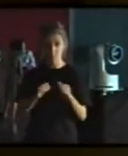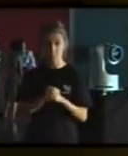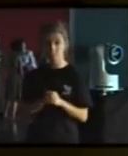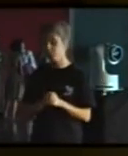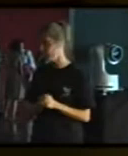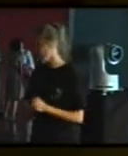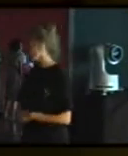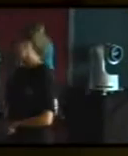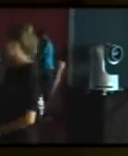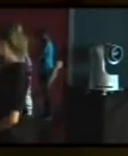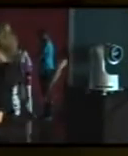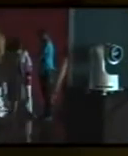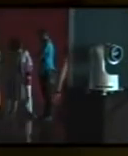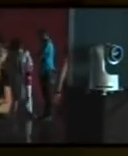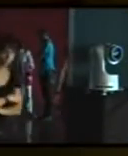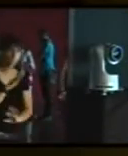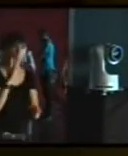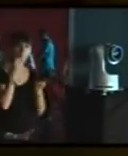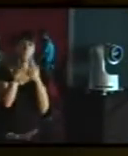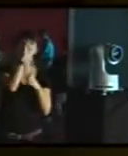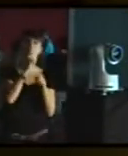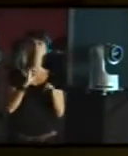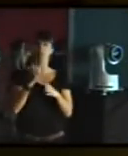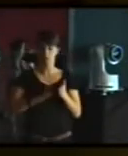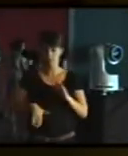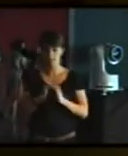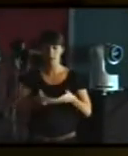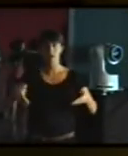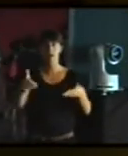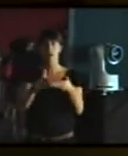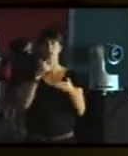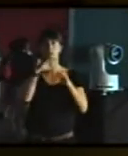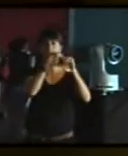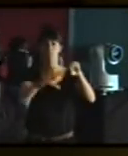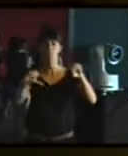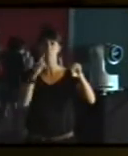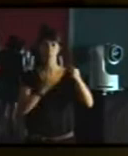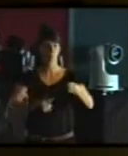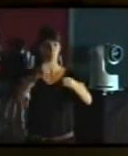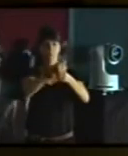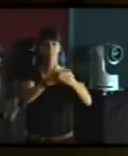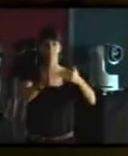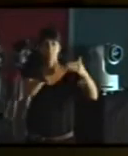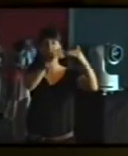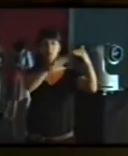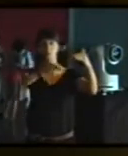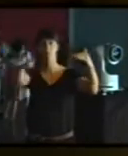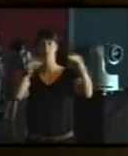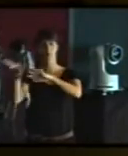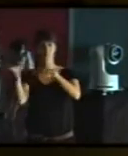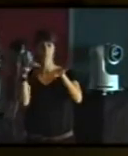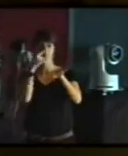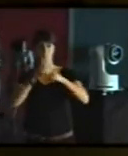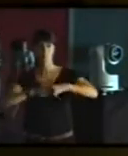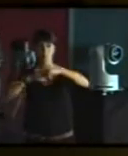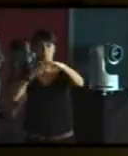approprié, au début, en tout cas, s'il a été très approprié, c'est parce que c'était un ovni. C'est parce que les bobos s'y retrouvaient, c'est parce que